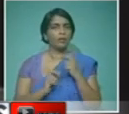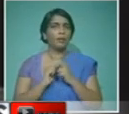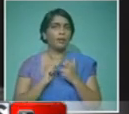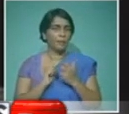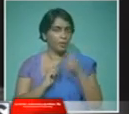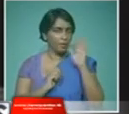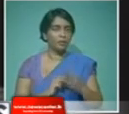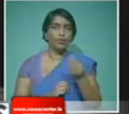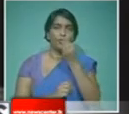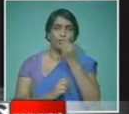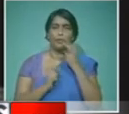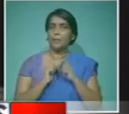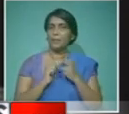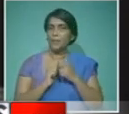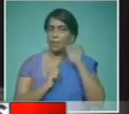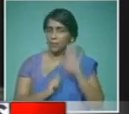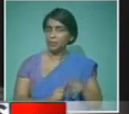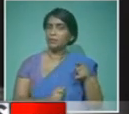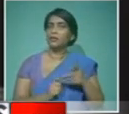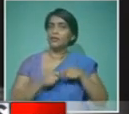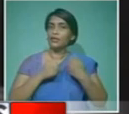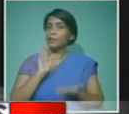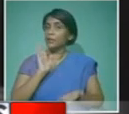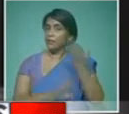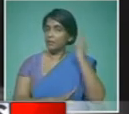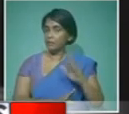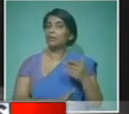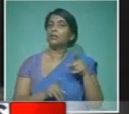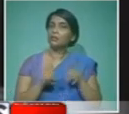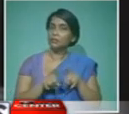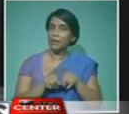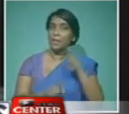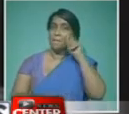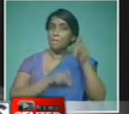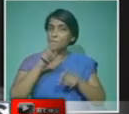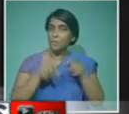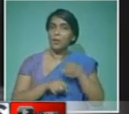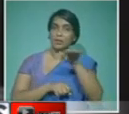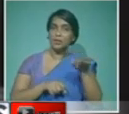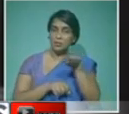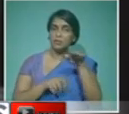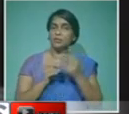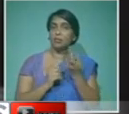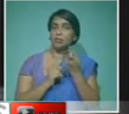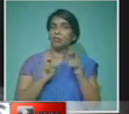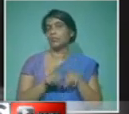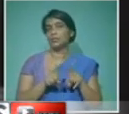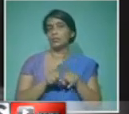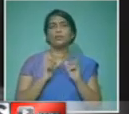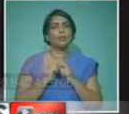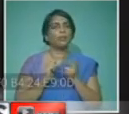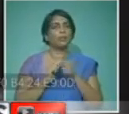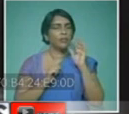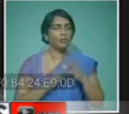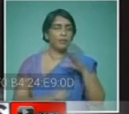බව ආහාරමය අර්බුදයක් තියෙන බව උද්දමනකාරී තත්වයක් තියෙන බව සහ ඒ හරහා ජනතාවට සමාජ මට්ටමින් ආර්ථිකමය වශයෙන් ගැටලුවක් ඇති වෙලා තියෙන